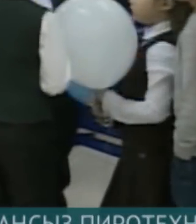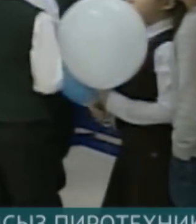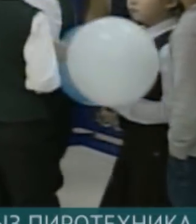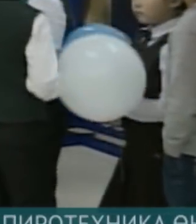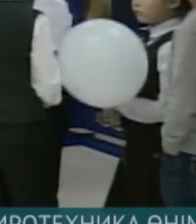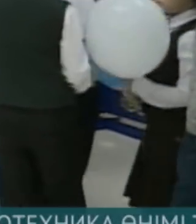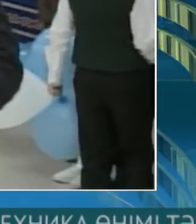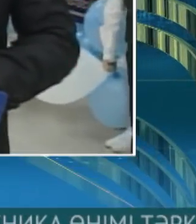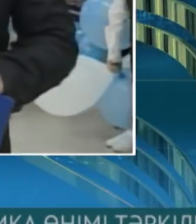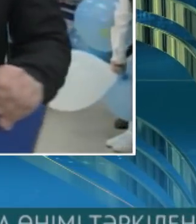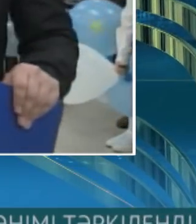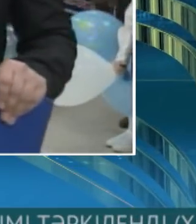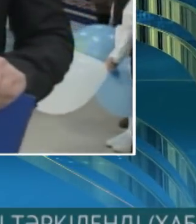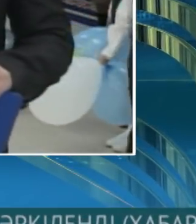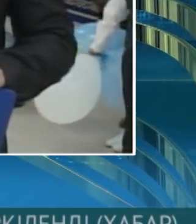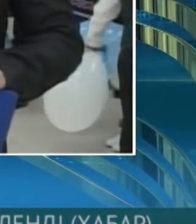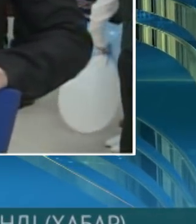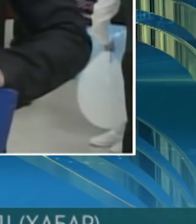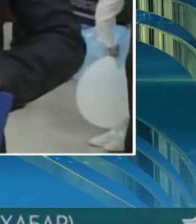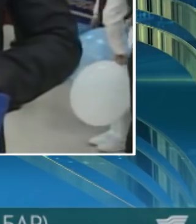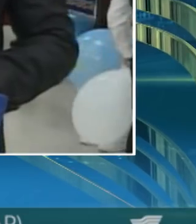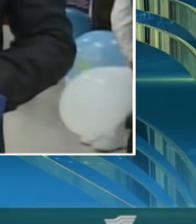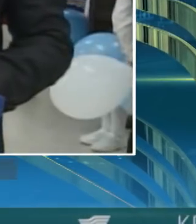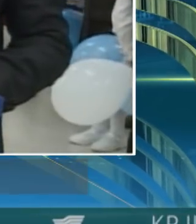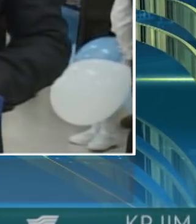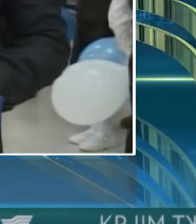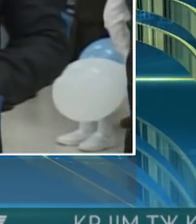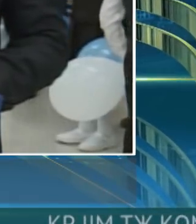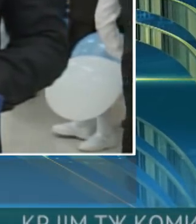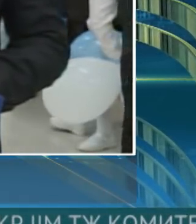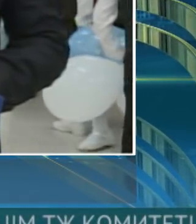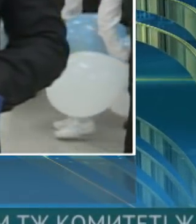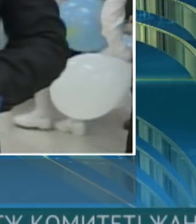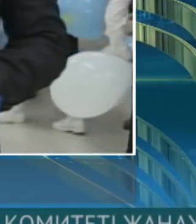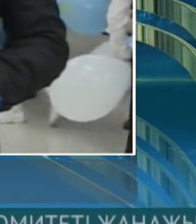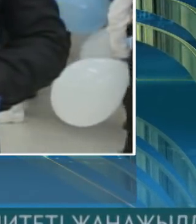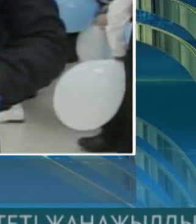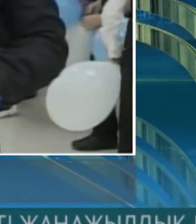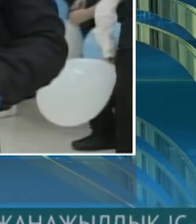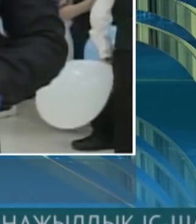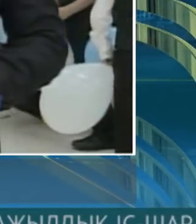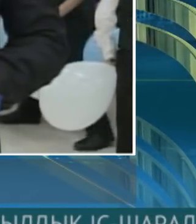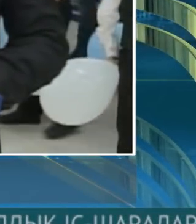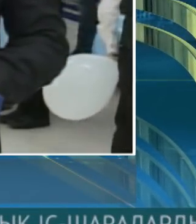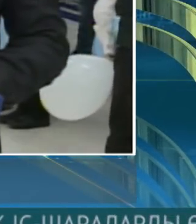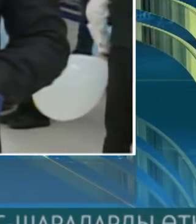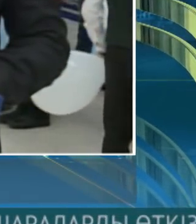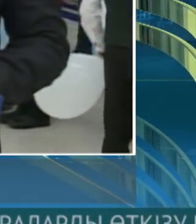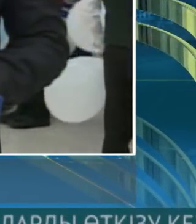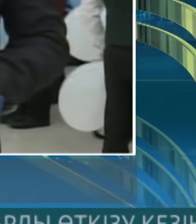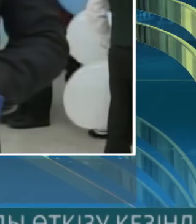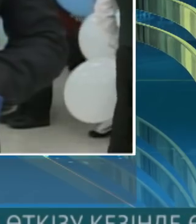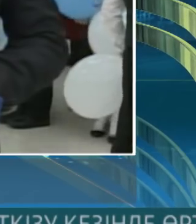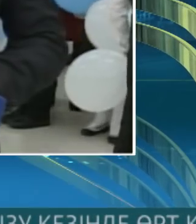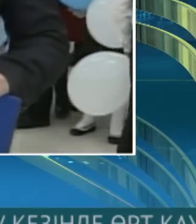Әзірге менде бар ақпарат осы. Жамбыл, сөз кезегі өзіңізде. Мансұр, рахмет, осы игілікті іс жаңа жылда да жалғасын тапсын дейміз.